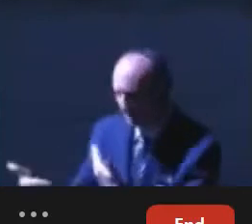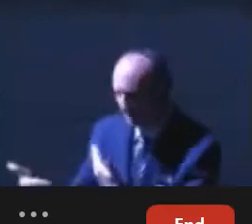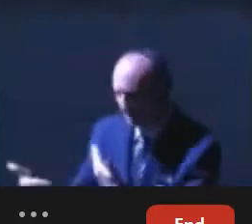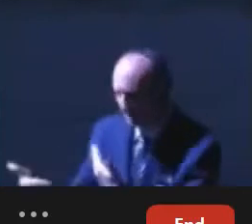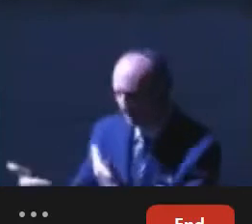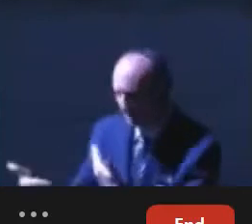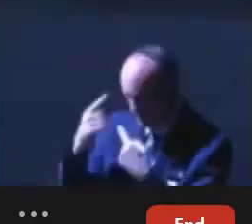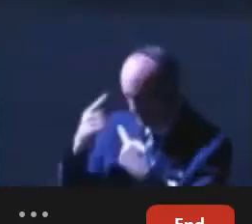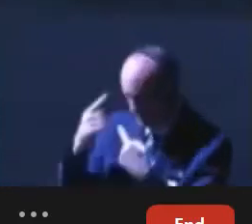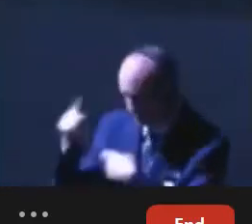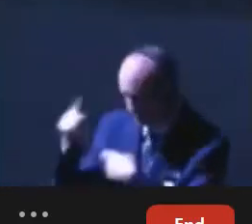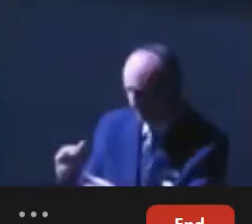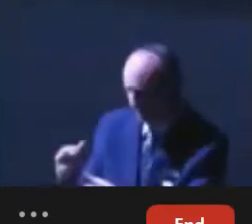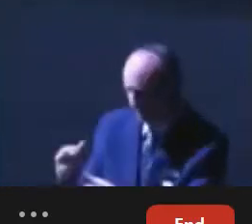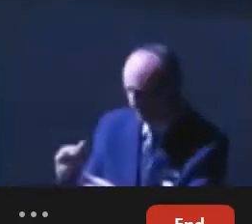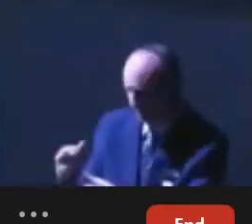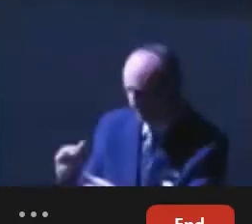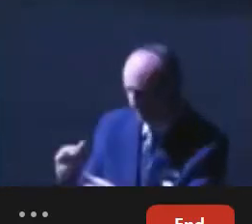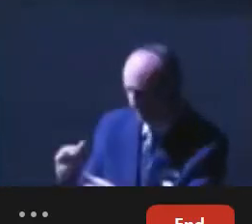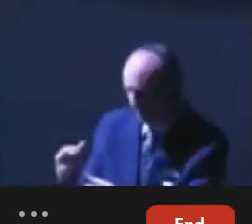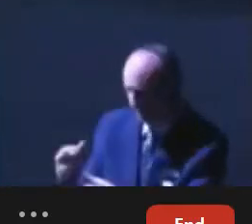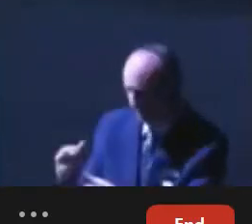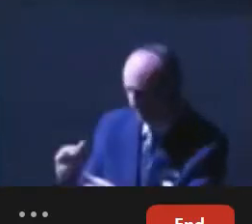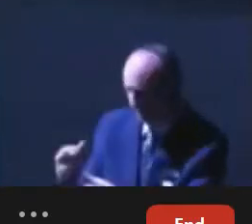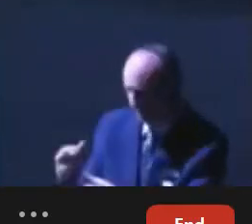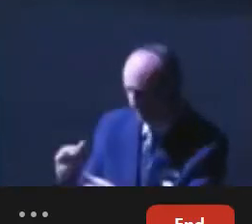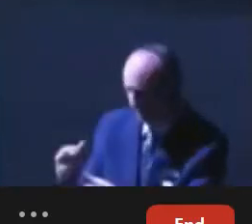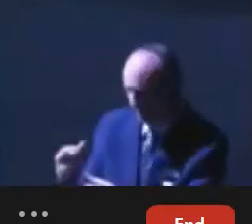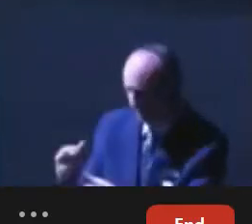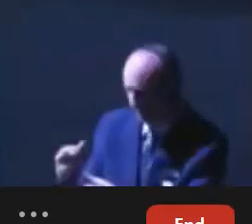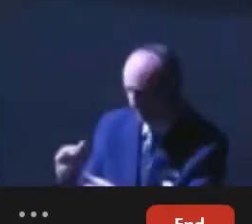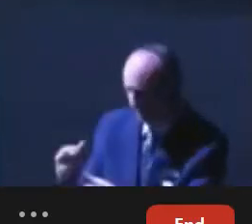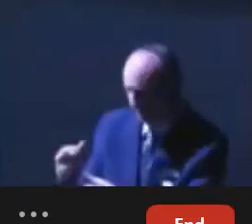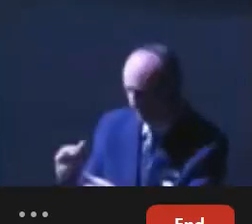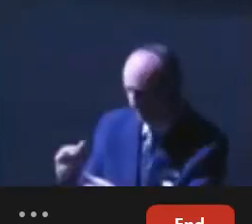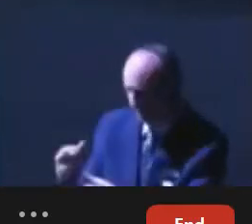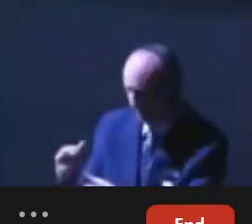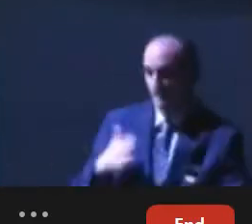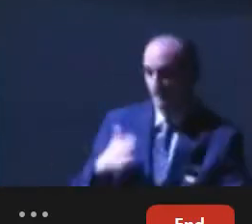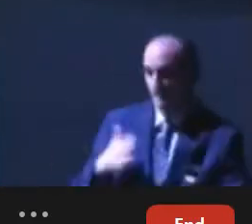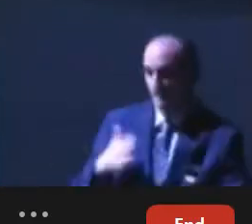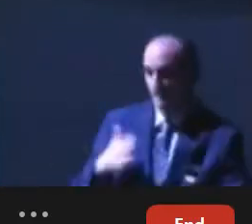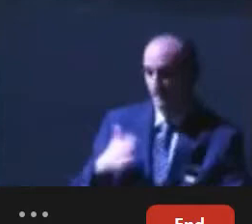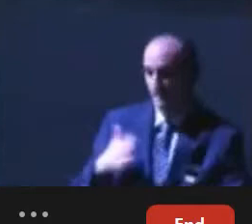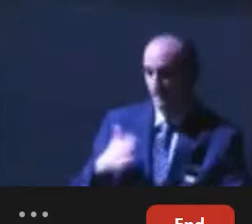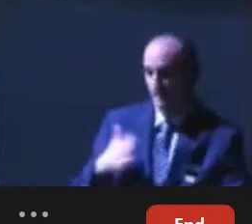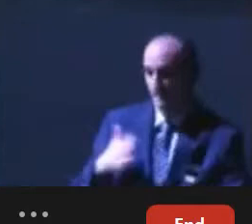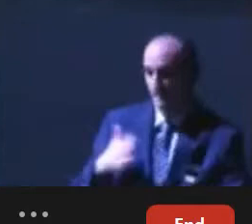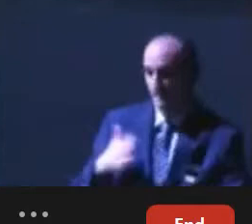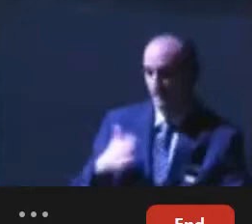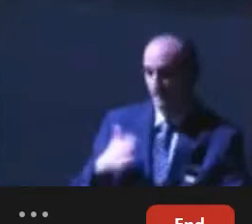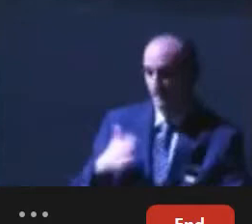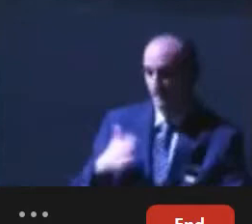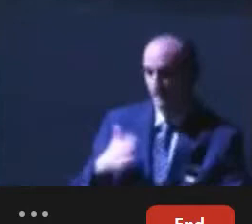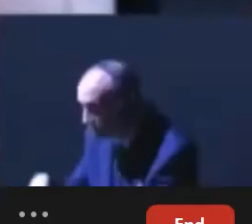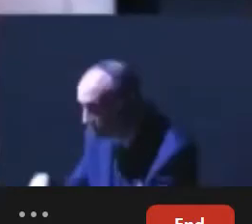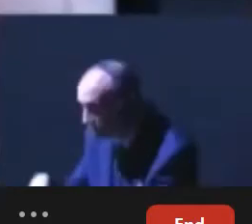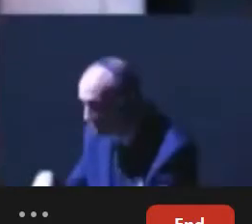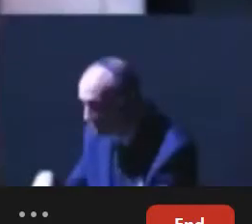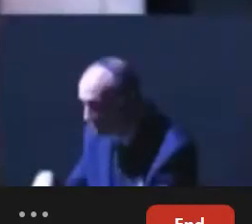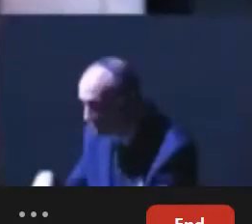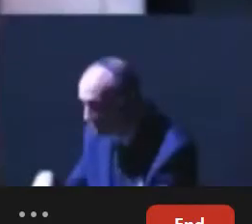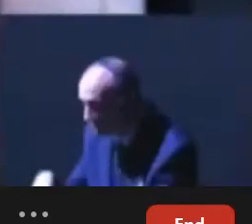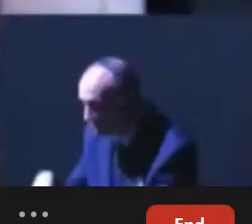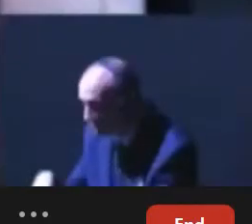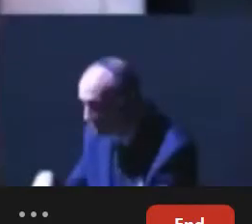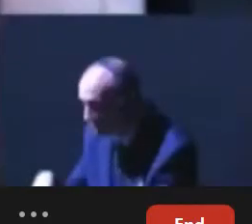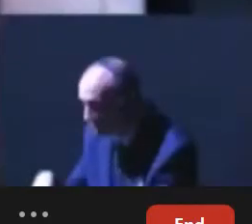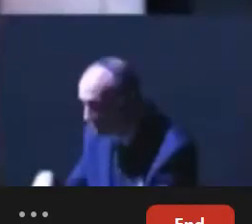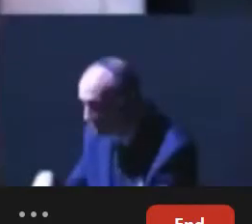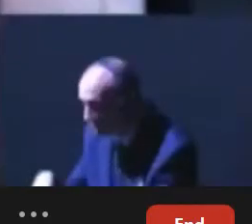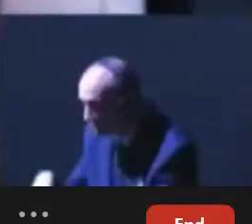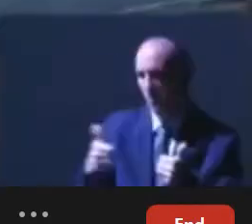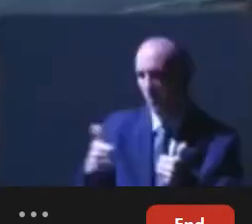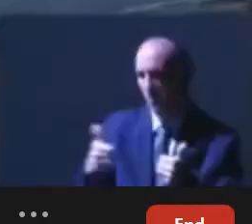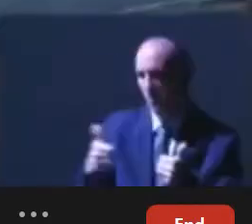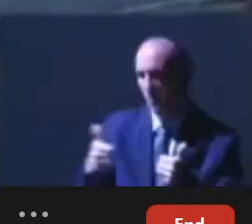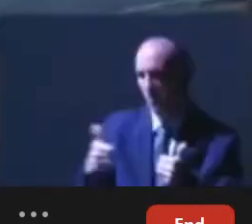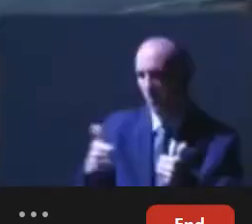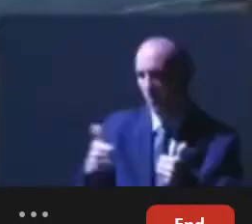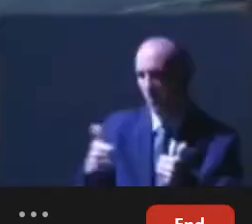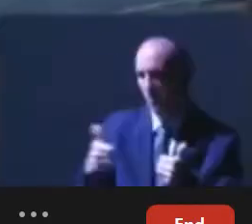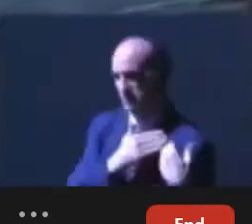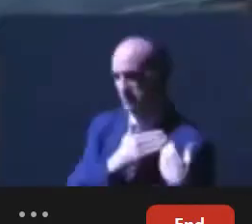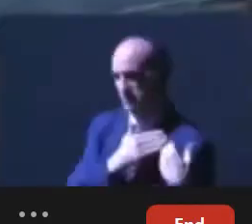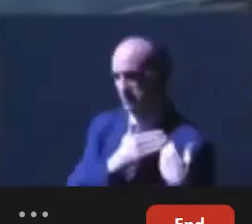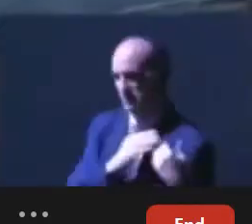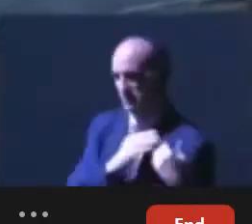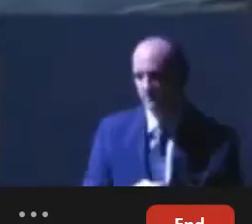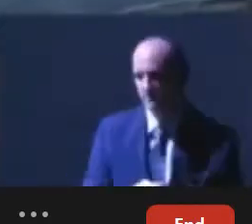làm đi. Vì tôi đang là làm công việc của tôi và một số người làm công việc của họ, và nên là đây nói chung ấy, thì tôi có